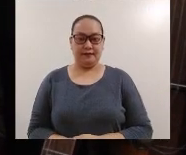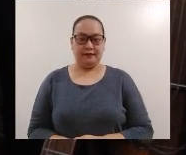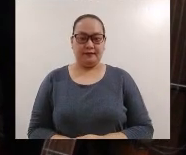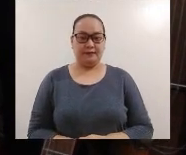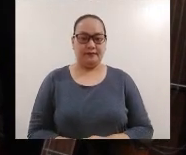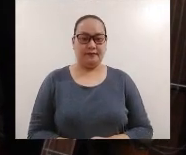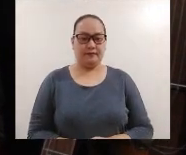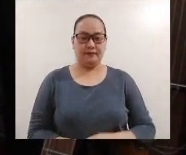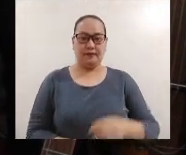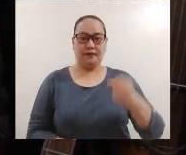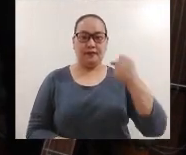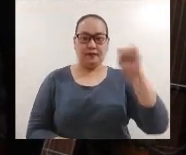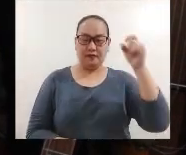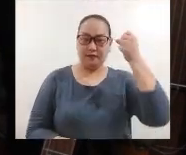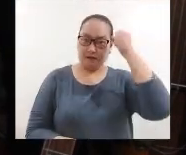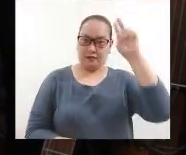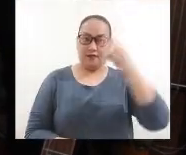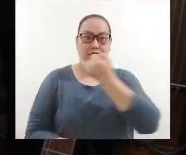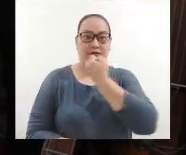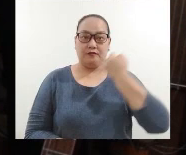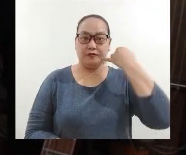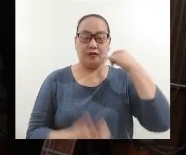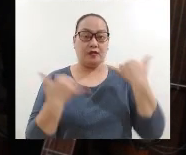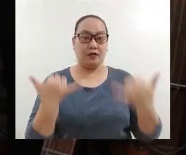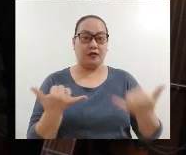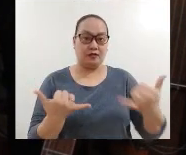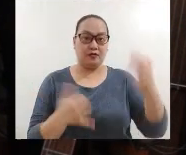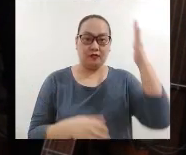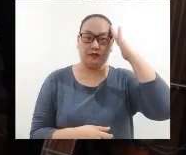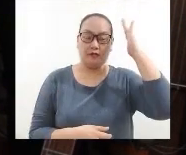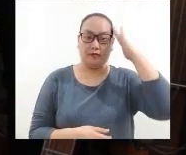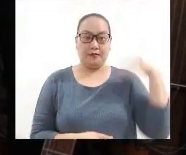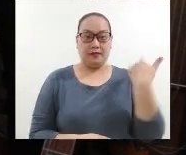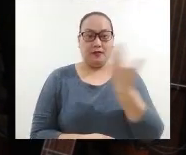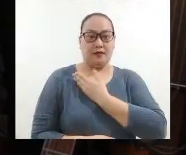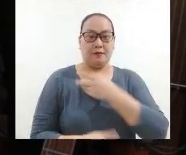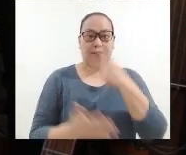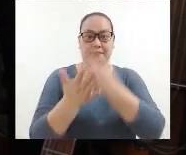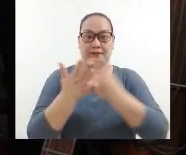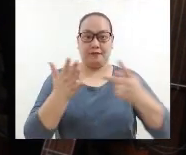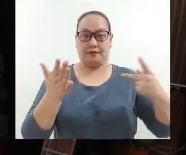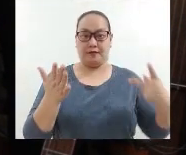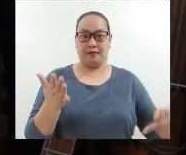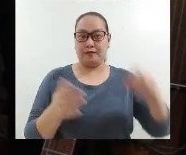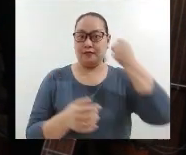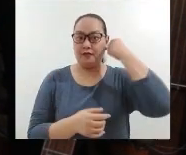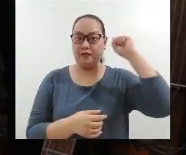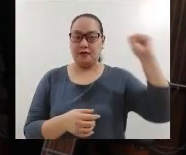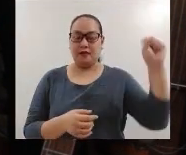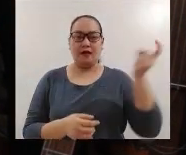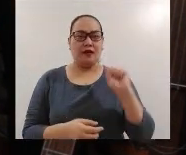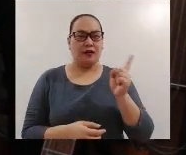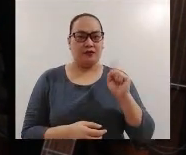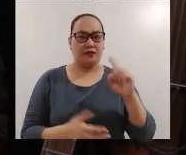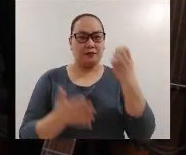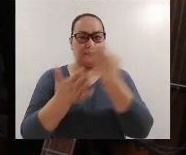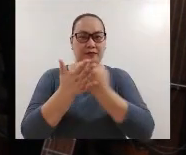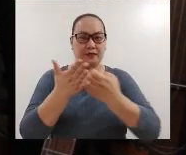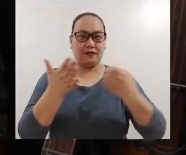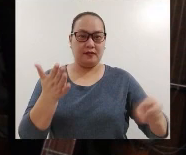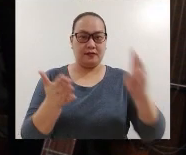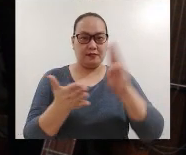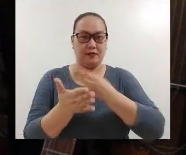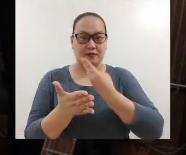Sir Joel, ngayong alam na po namin ang mga katangian ng tunog, Ano-ano naman po ang mga elemento ng